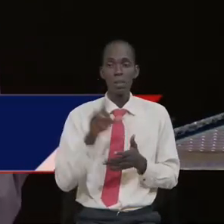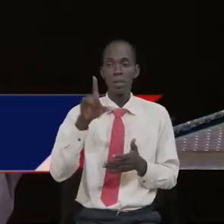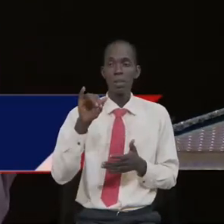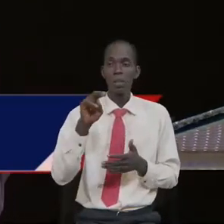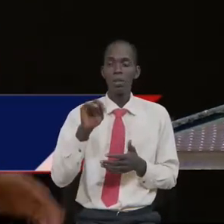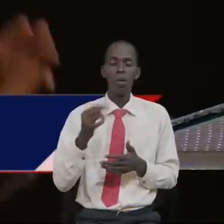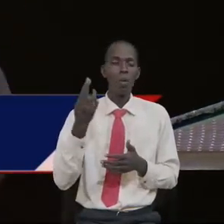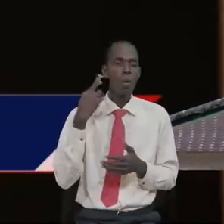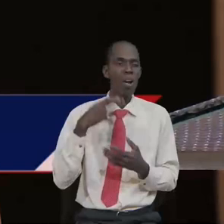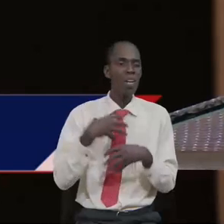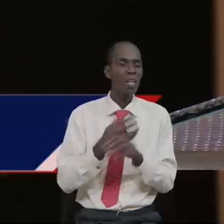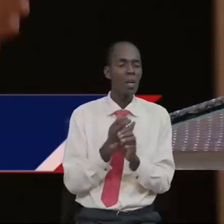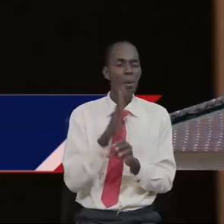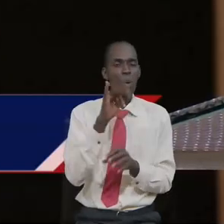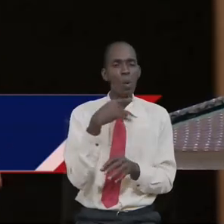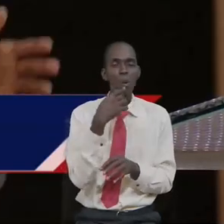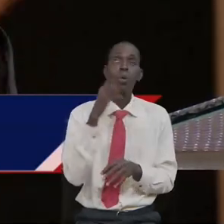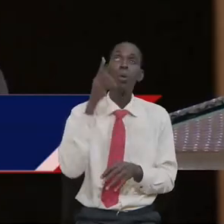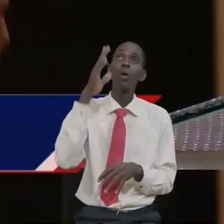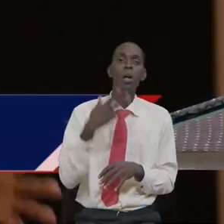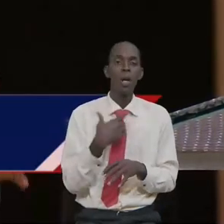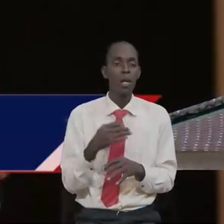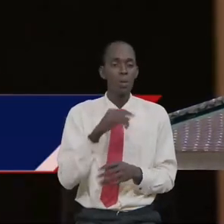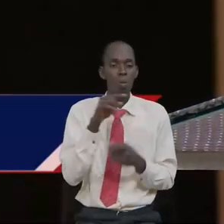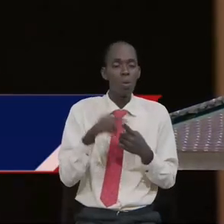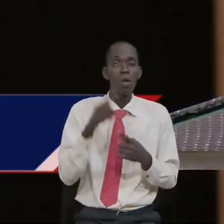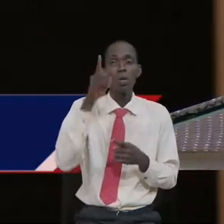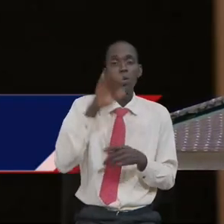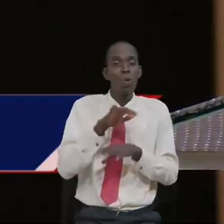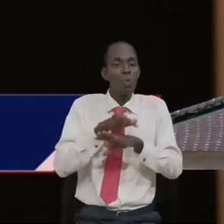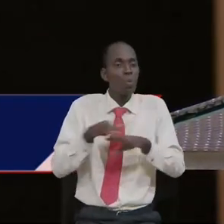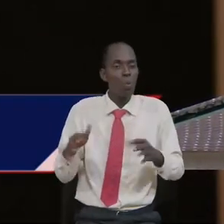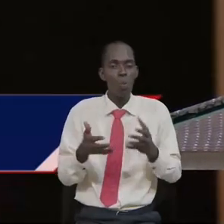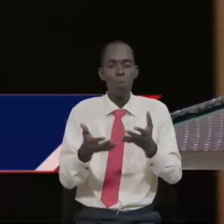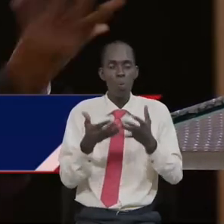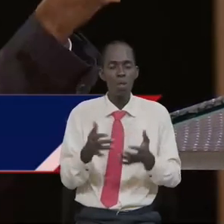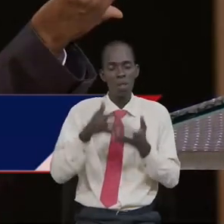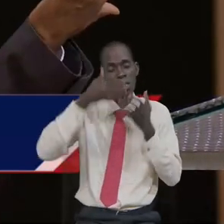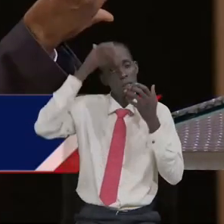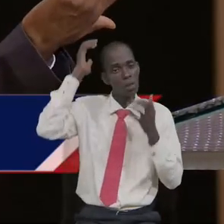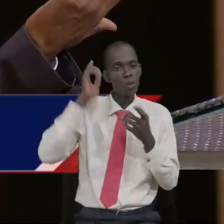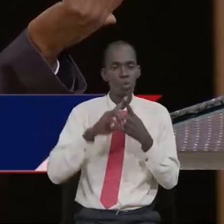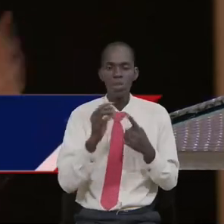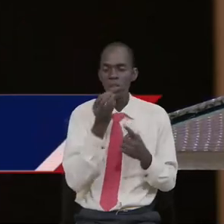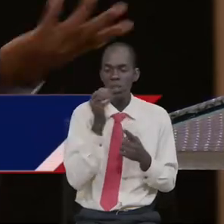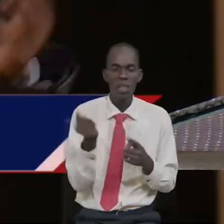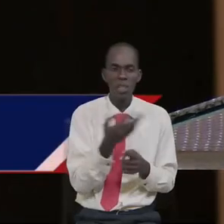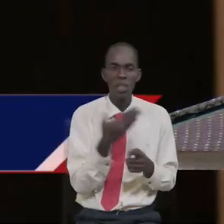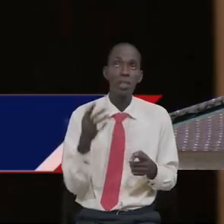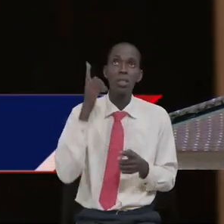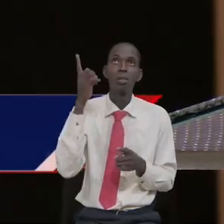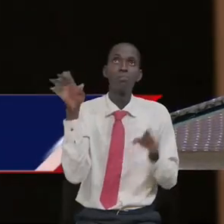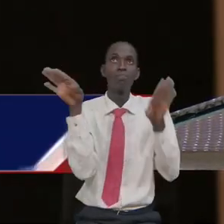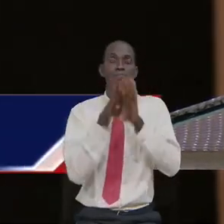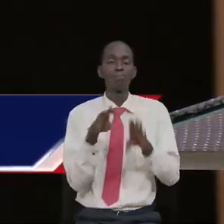Dieu. Et lorsque Dieu ne veut pas qu'ils mangent quelque chose, il ferme leur bouche, il a